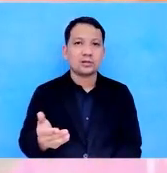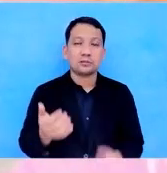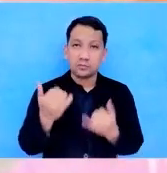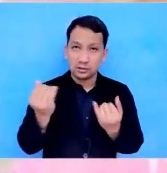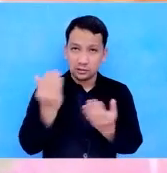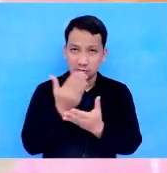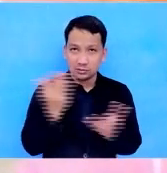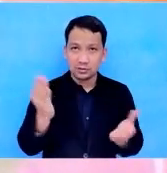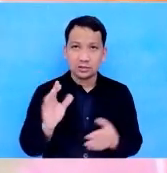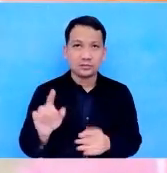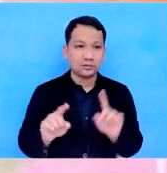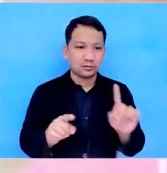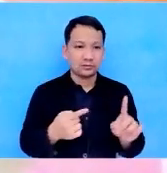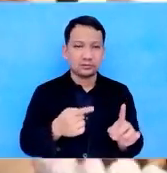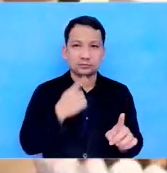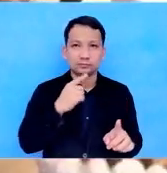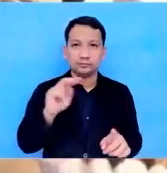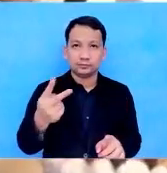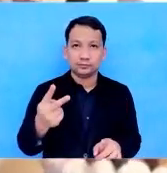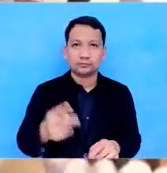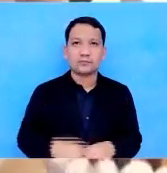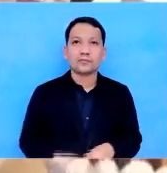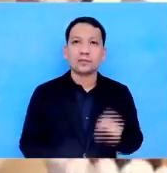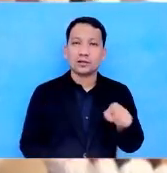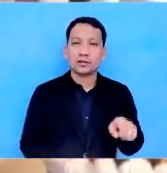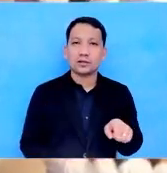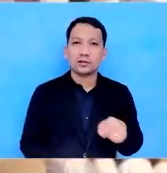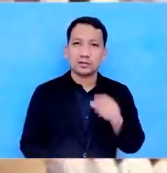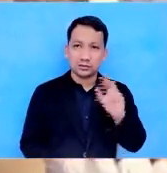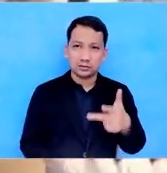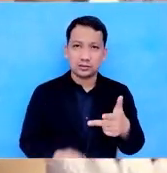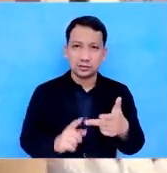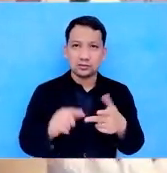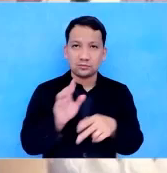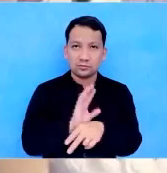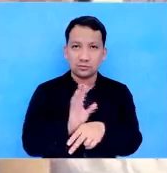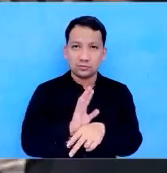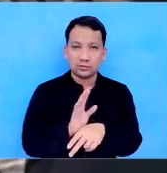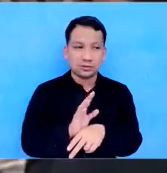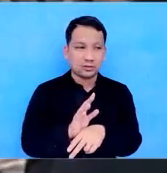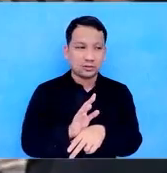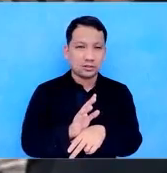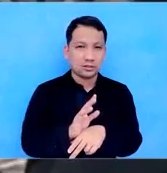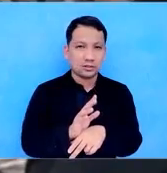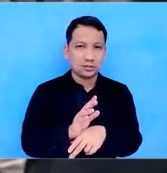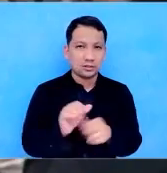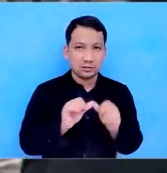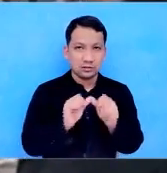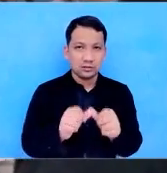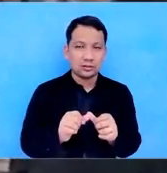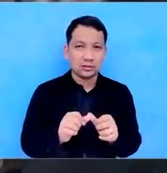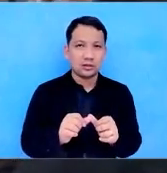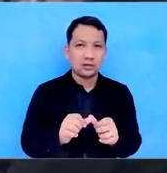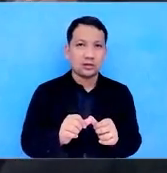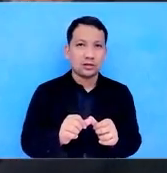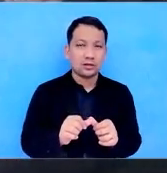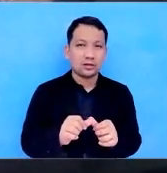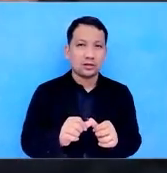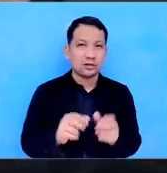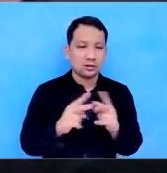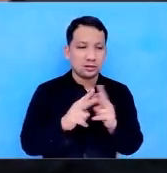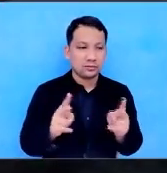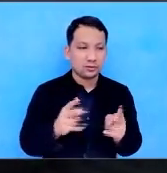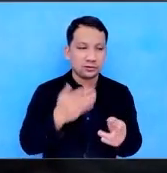hindi lang isa, hindi rin dalawa, kundi tatlong pelikula ang nakalinya sa kanya. Una na riyan, ang A Very Good